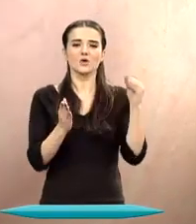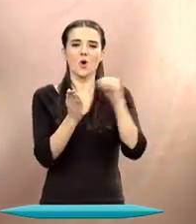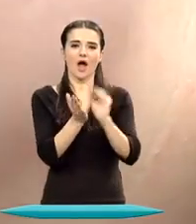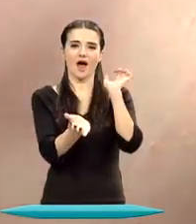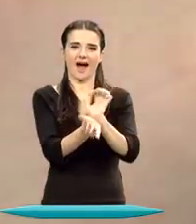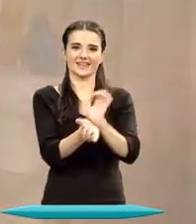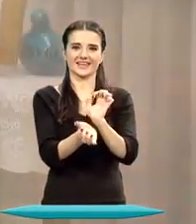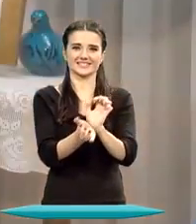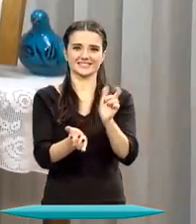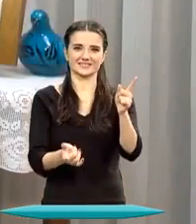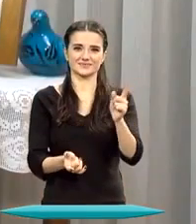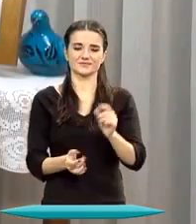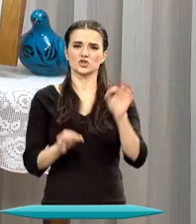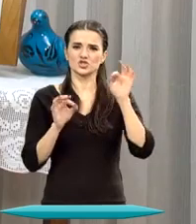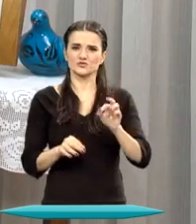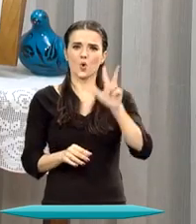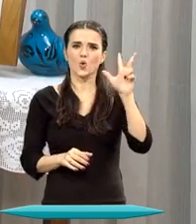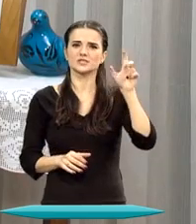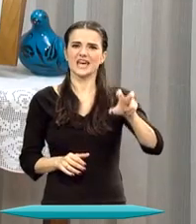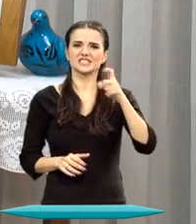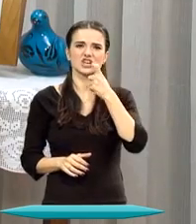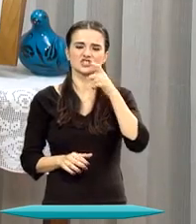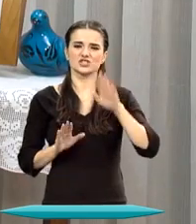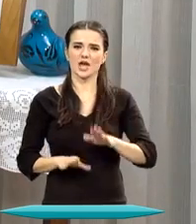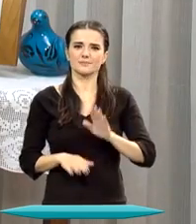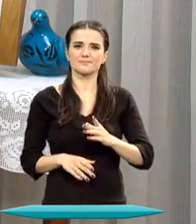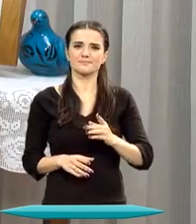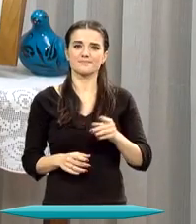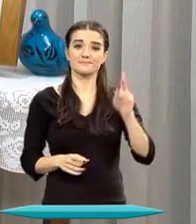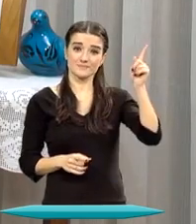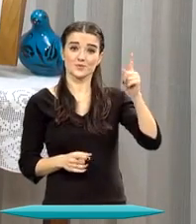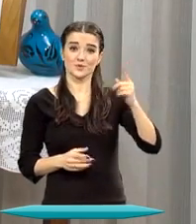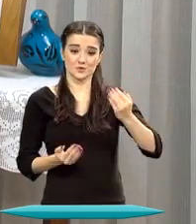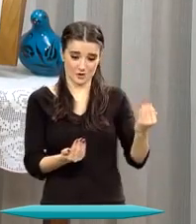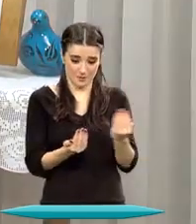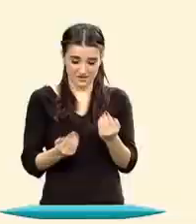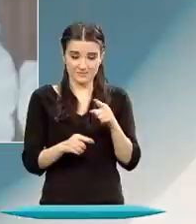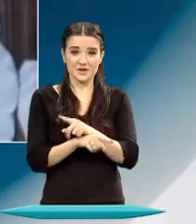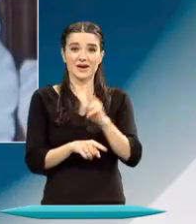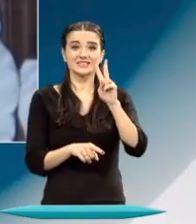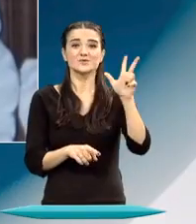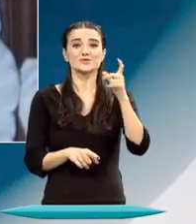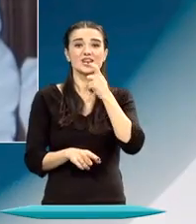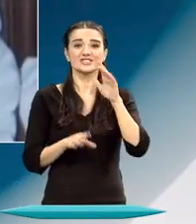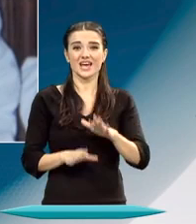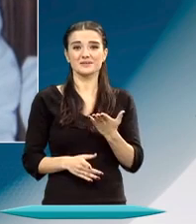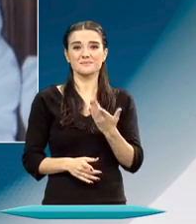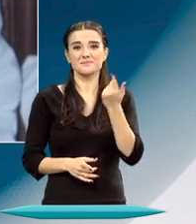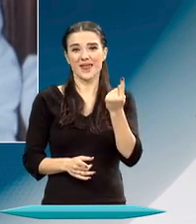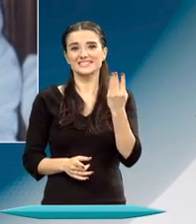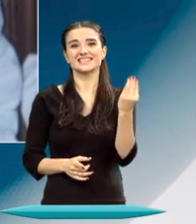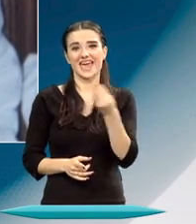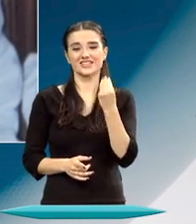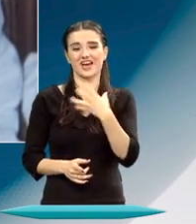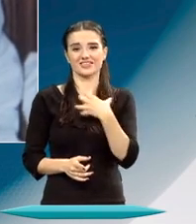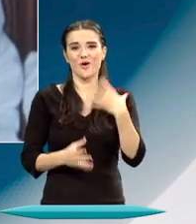ailesi. Şimdi 38 yaşındayım. Baha'yı kucağıma aldığımda 23 yaşındaydım. Biraz genç anne oldum.